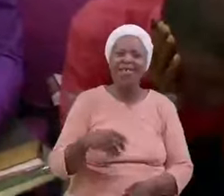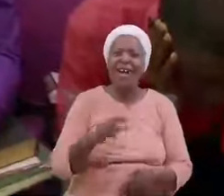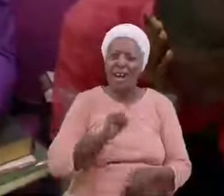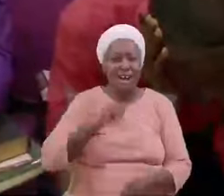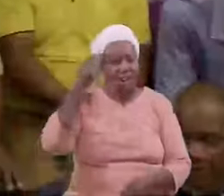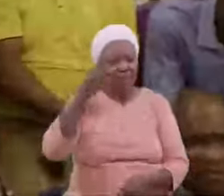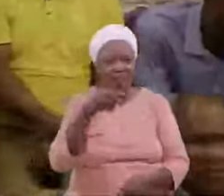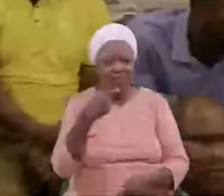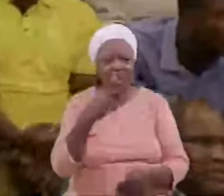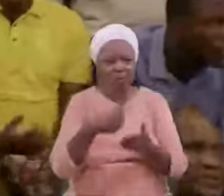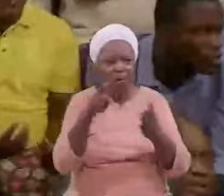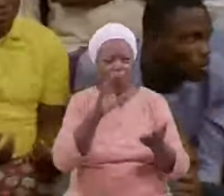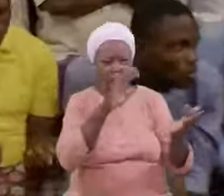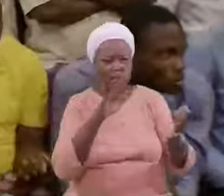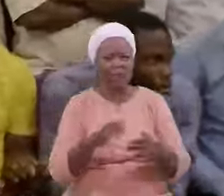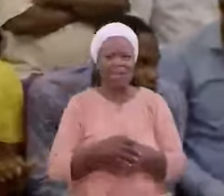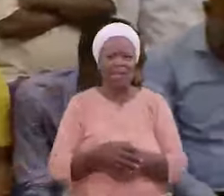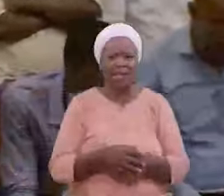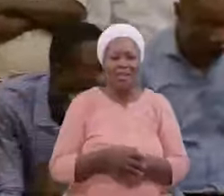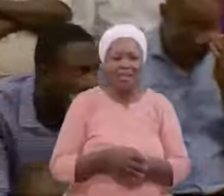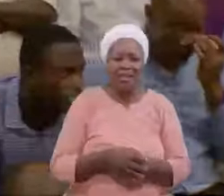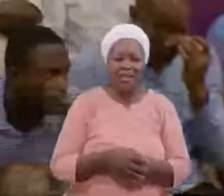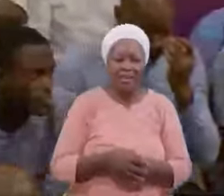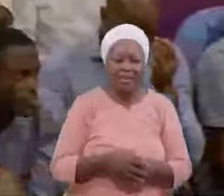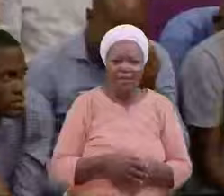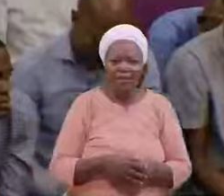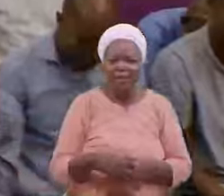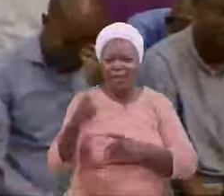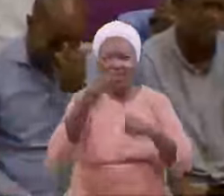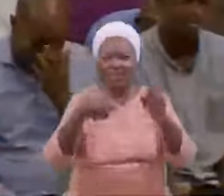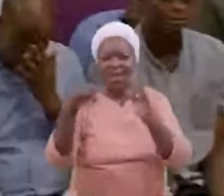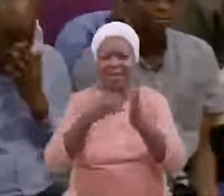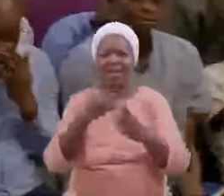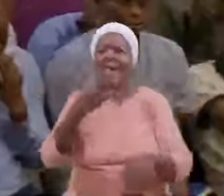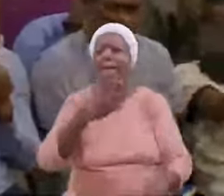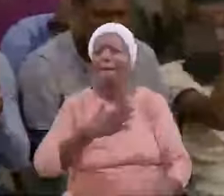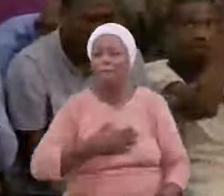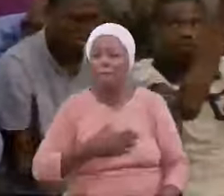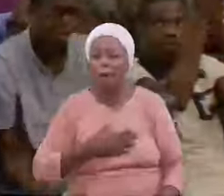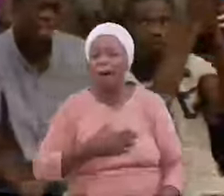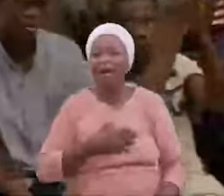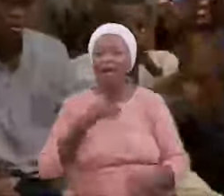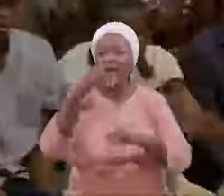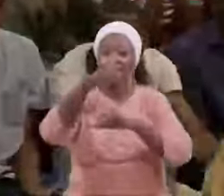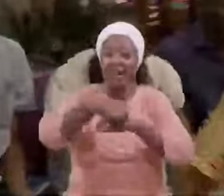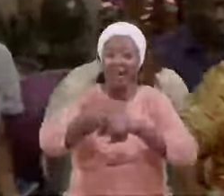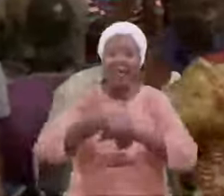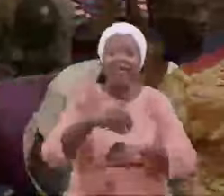espérez. C'est ma soirée. Ma soirée de prodiges surnaturels.